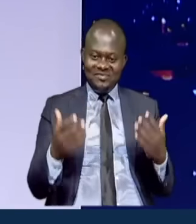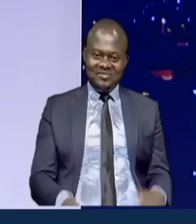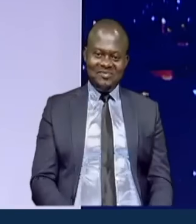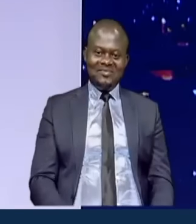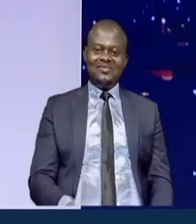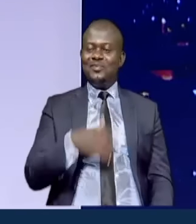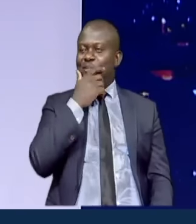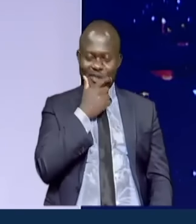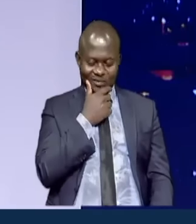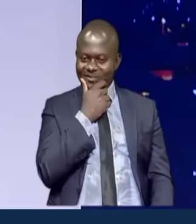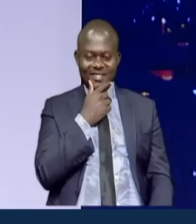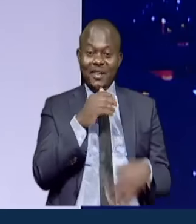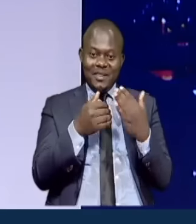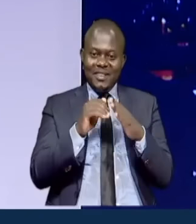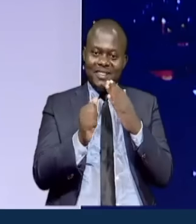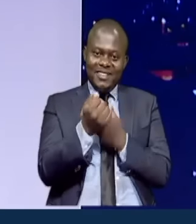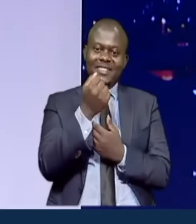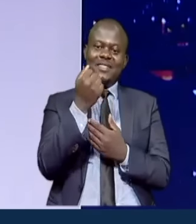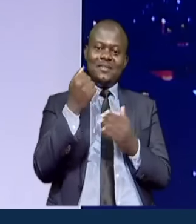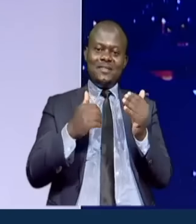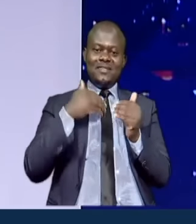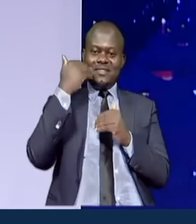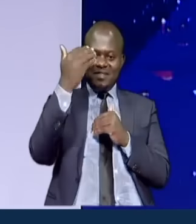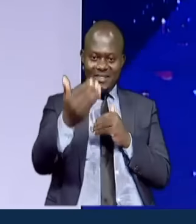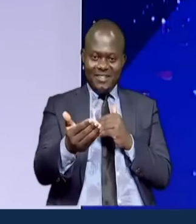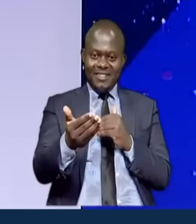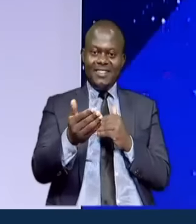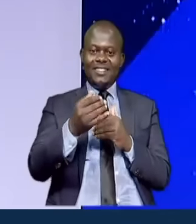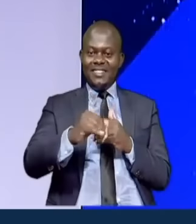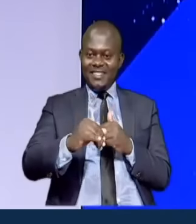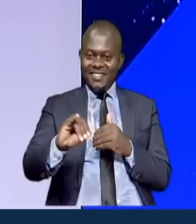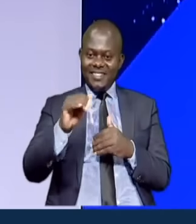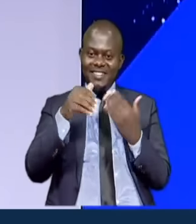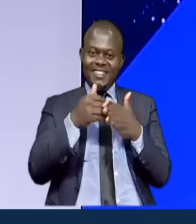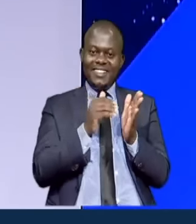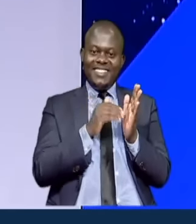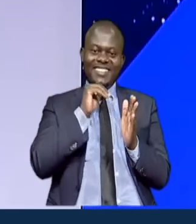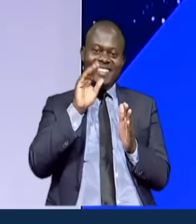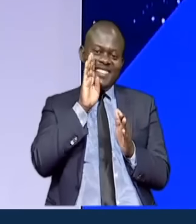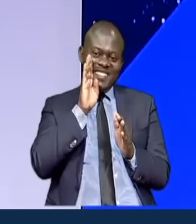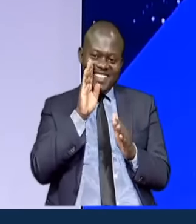ugahita ubyuka amasaha yagufashe ubwo nkahita njya kwihagarika njye sinjya mbeshya